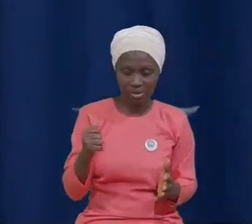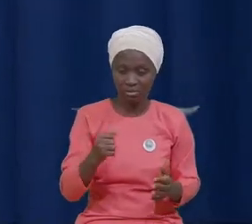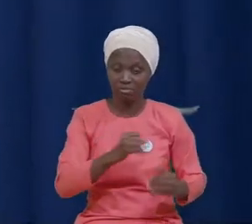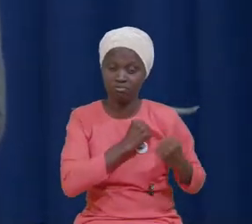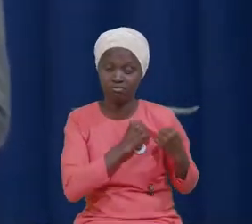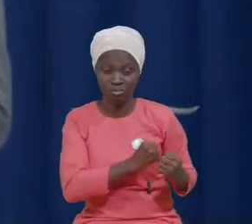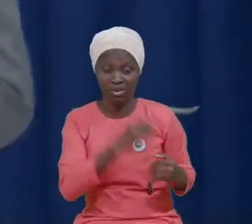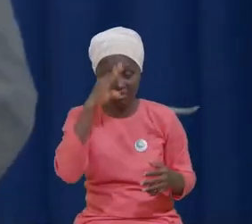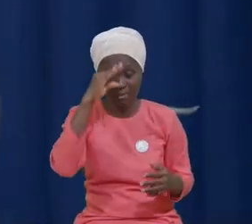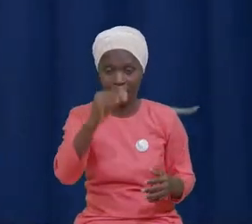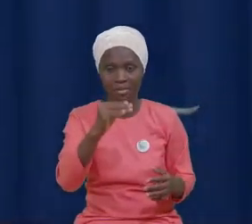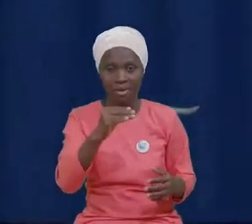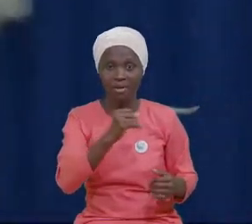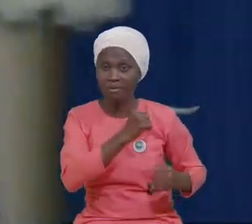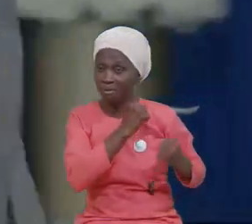homme militant.